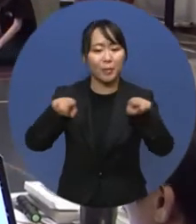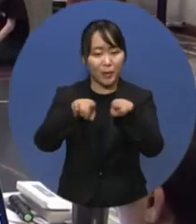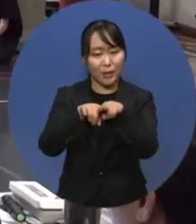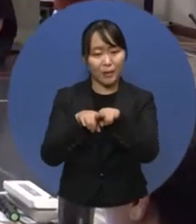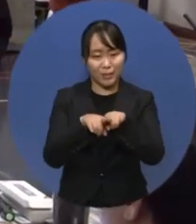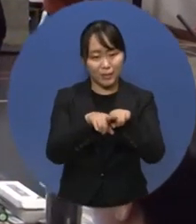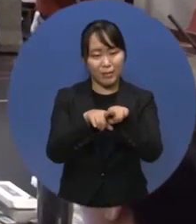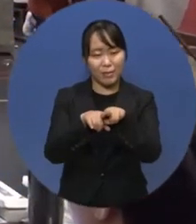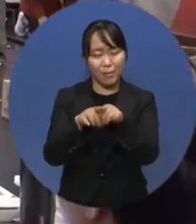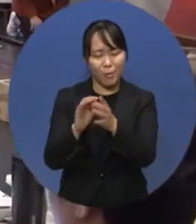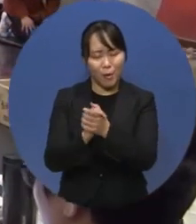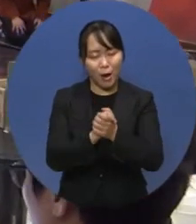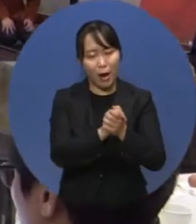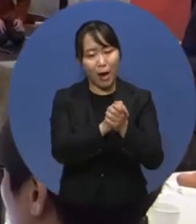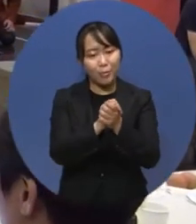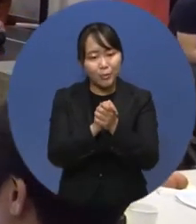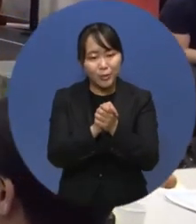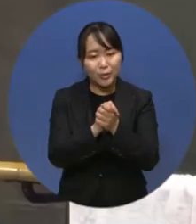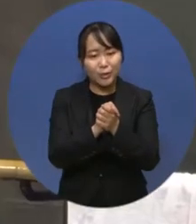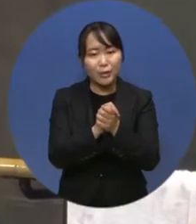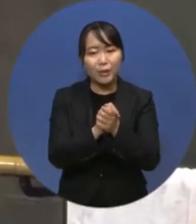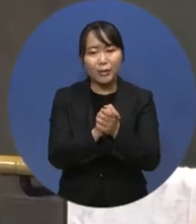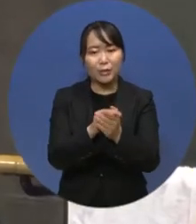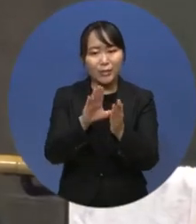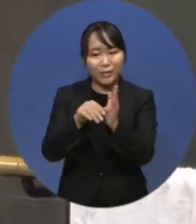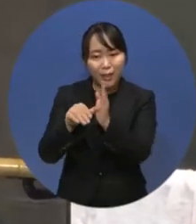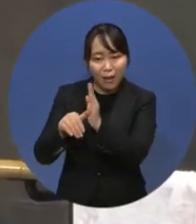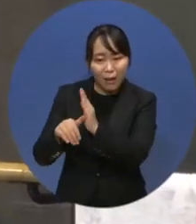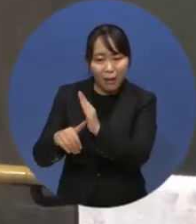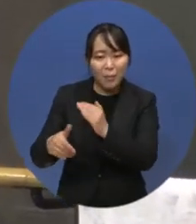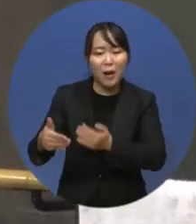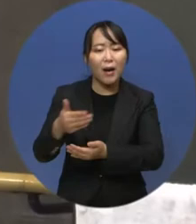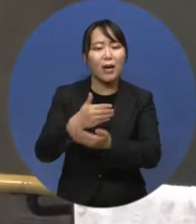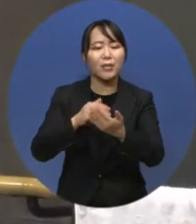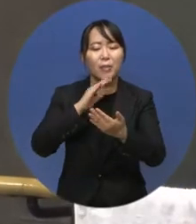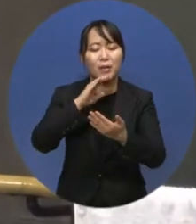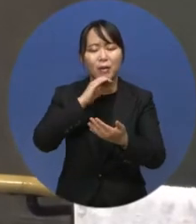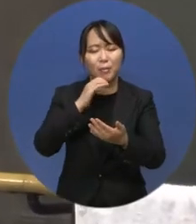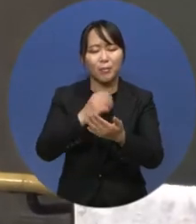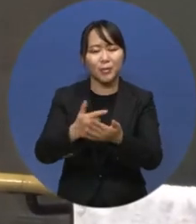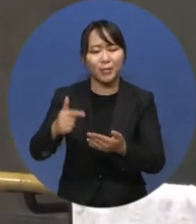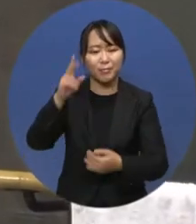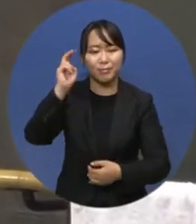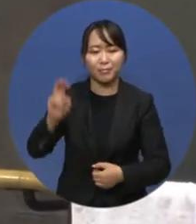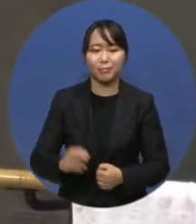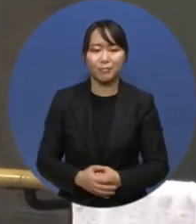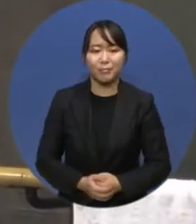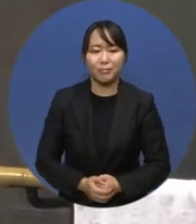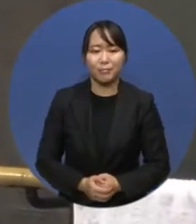보여주는 화합의 무대는 시대를 아우르는 깊은 감동을 전달할 것입니다.